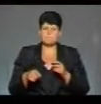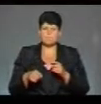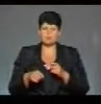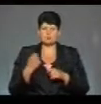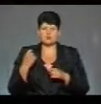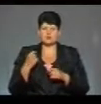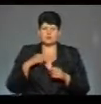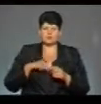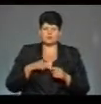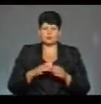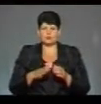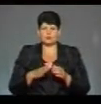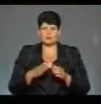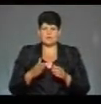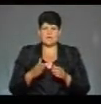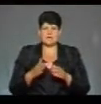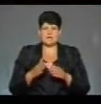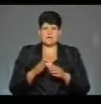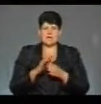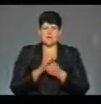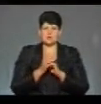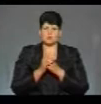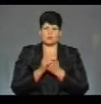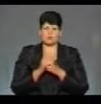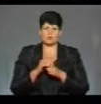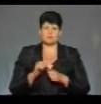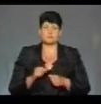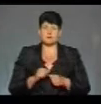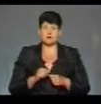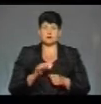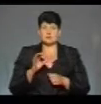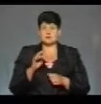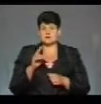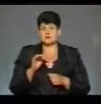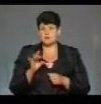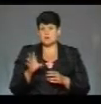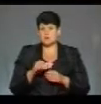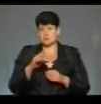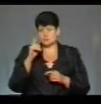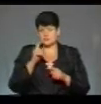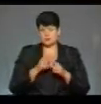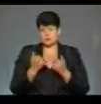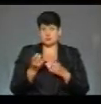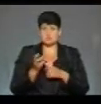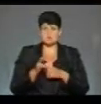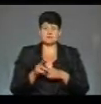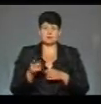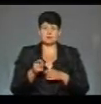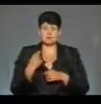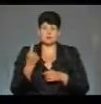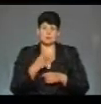внутрішньої бокової ділянки лівого колінного суглобу. Олександр Цірук разом з братом сьогодні прийшли до Тернопільської